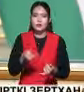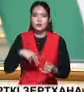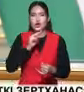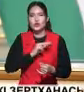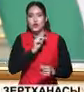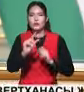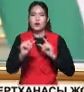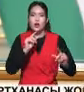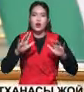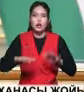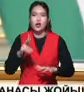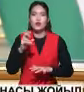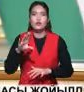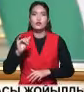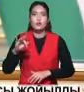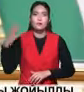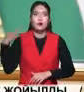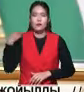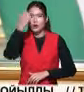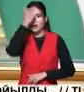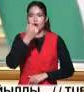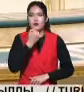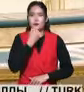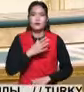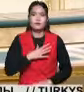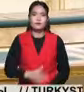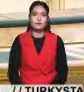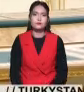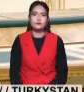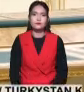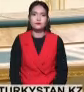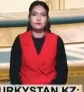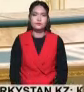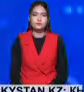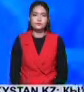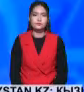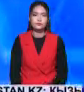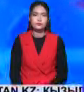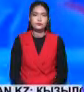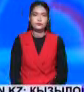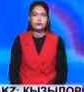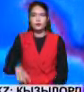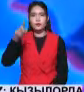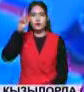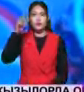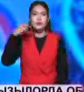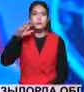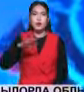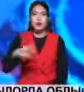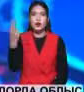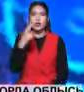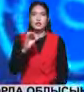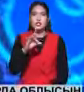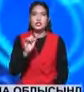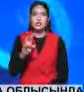атқарғаны үшін ведомство басшыларына алғыс айтты. Сүндет Оралбек, Астана Таймс. Мемлекет басшысы Астанадағы